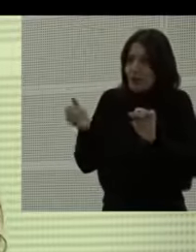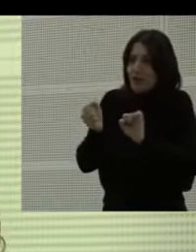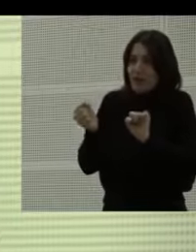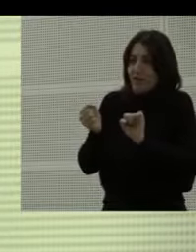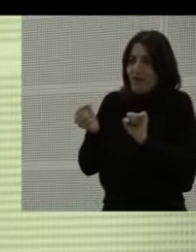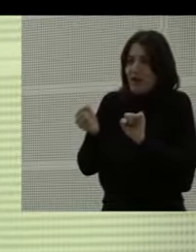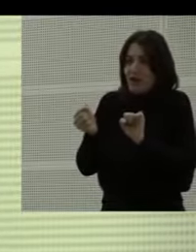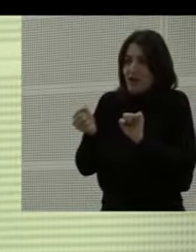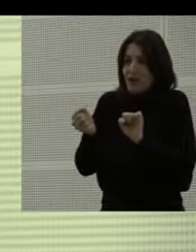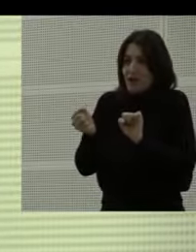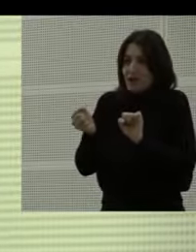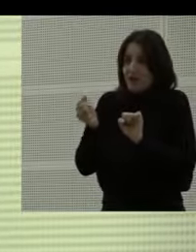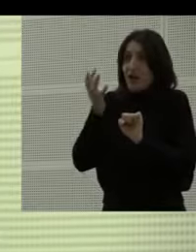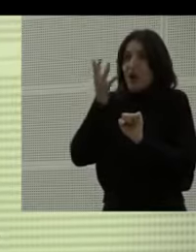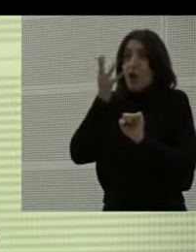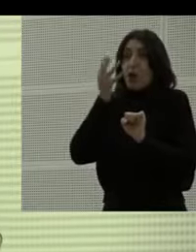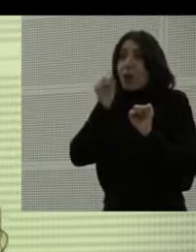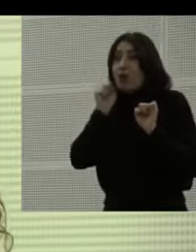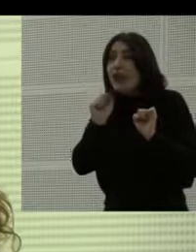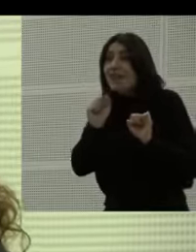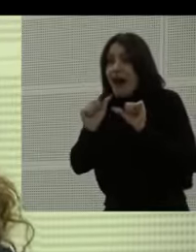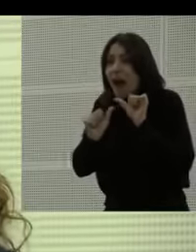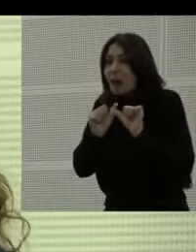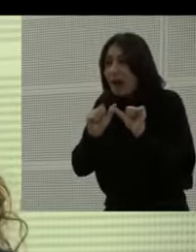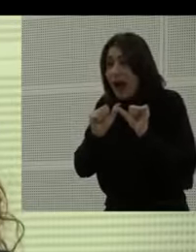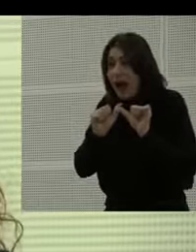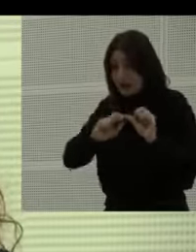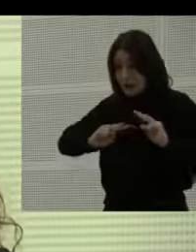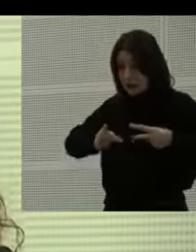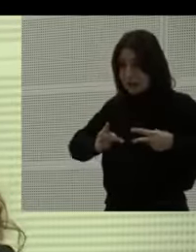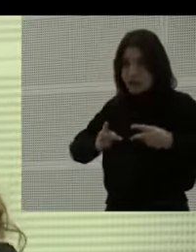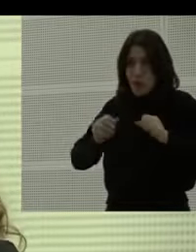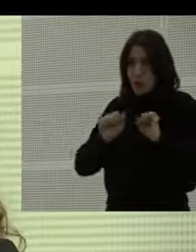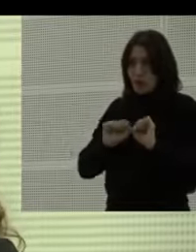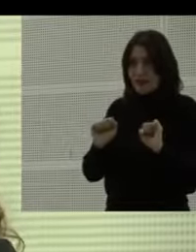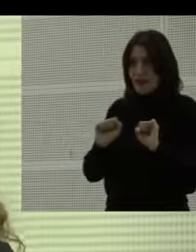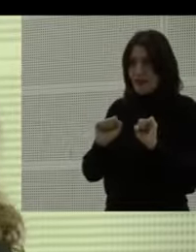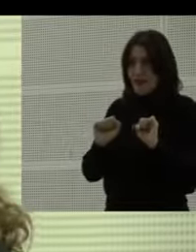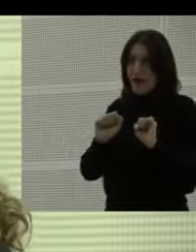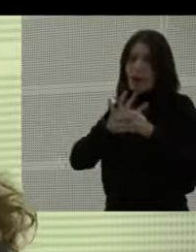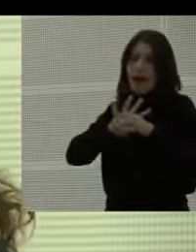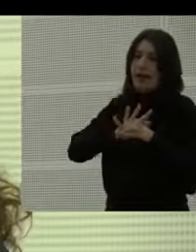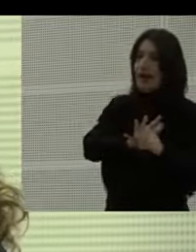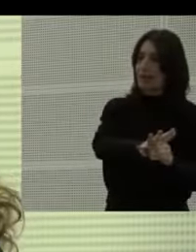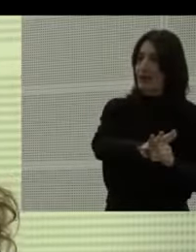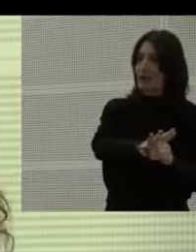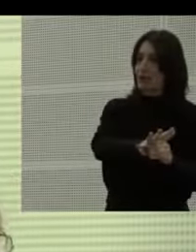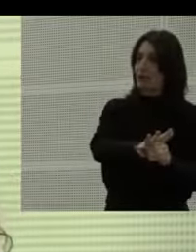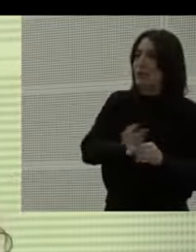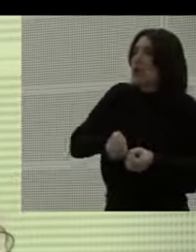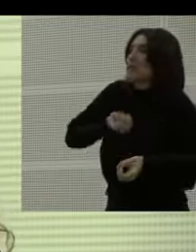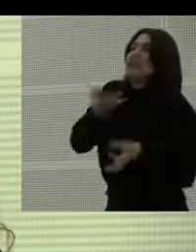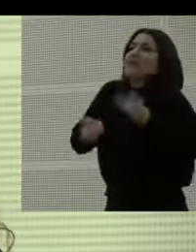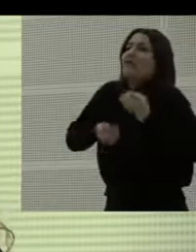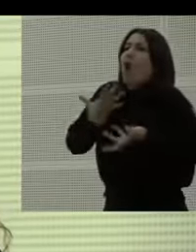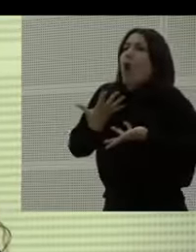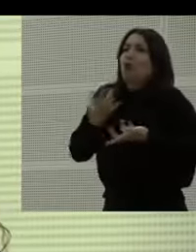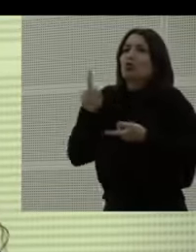questo desiderio, non doveva essere represso. E la valvola di sfogo degli